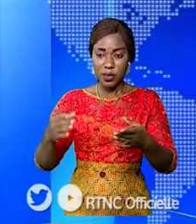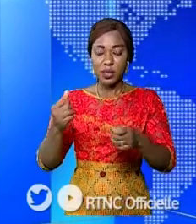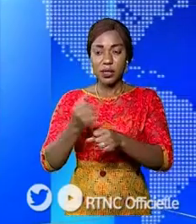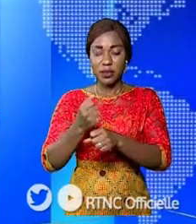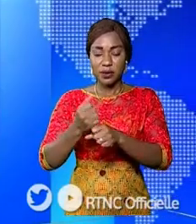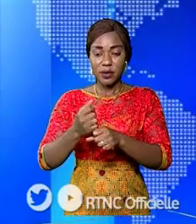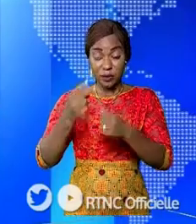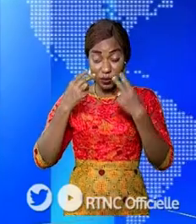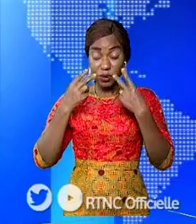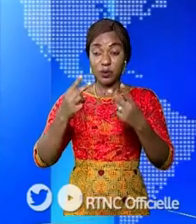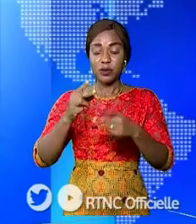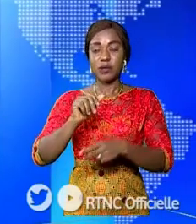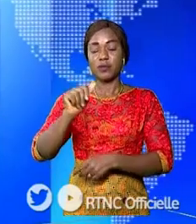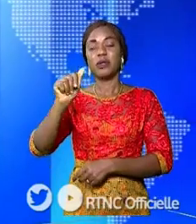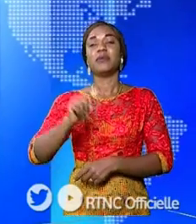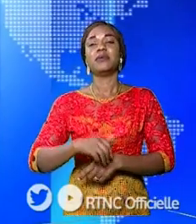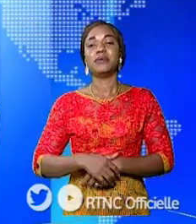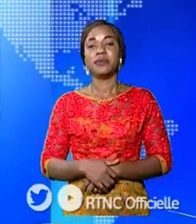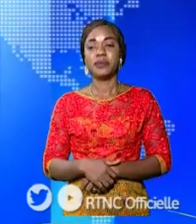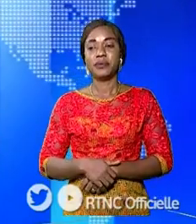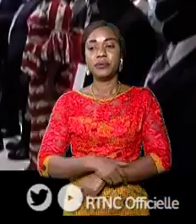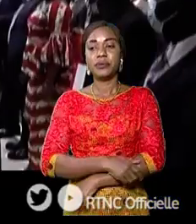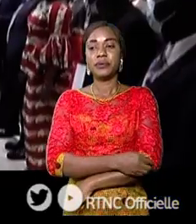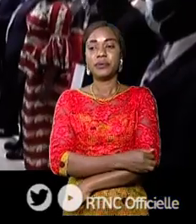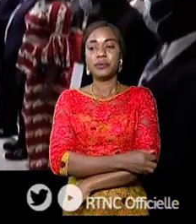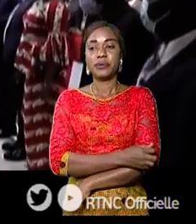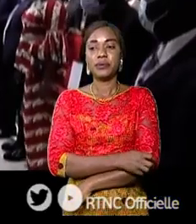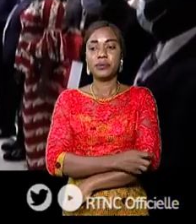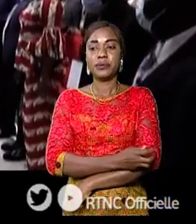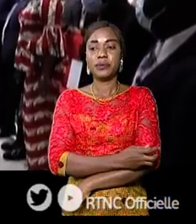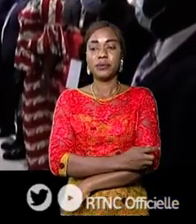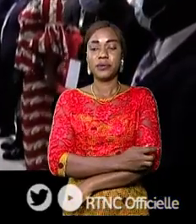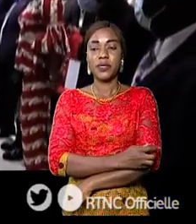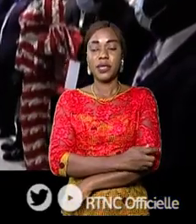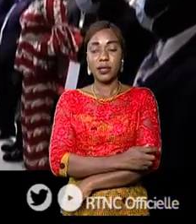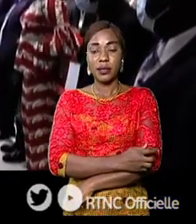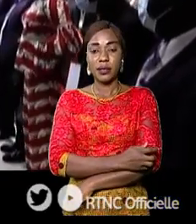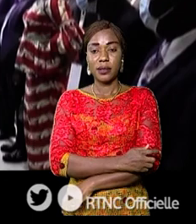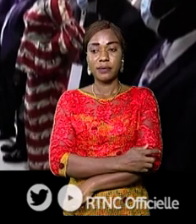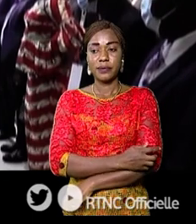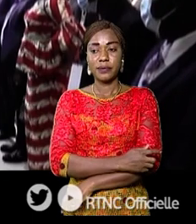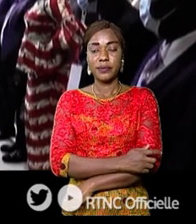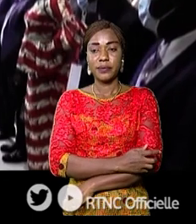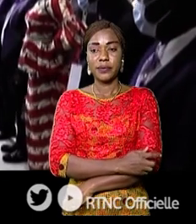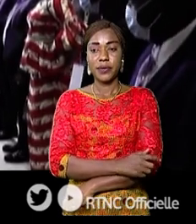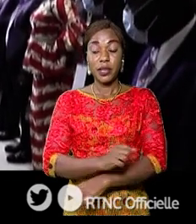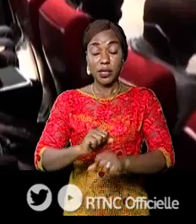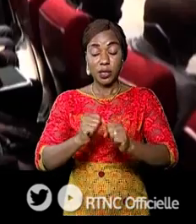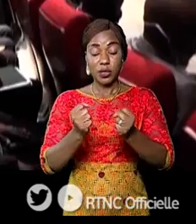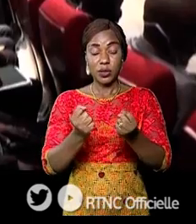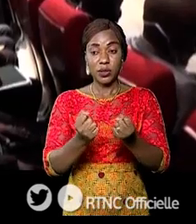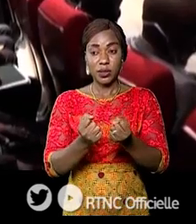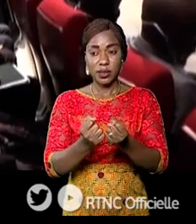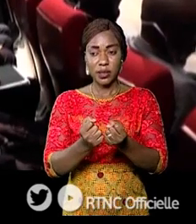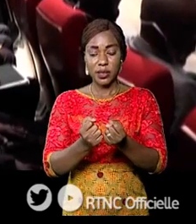Futukangimbi nous en parle dans cet élément de reportage. L'administration de Mines vient d'ouvrir le travaux de l'atelier de formation